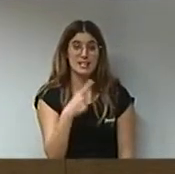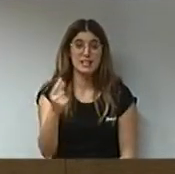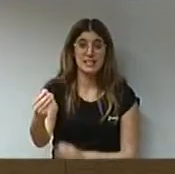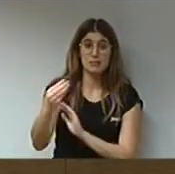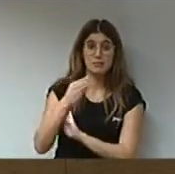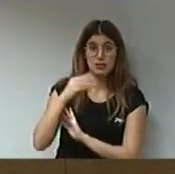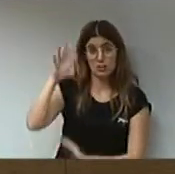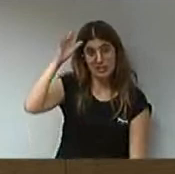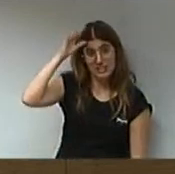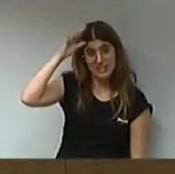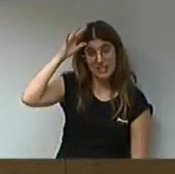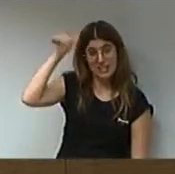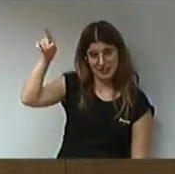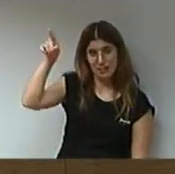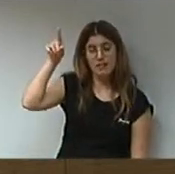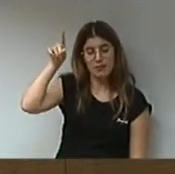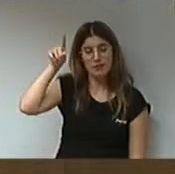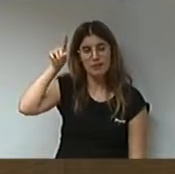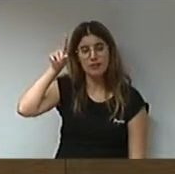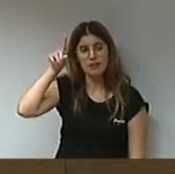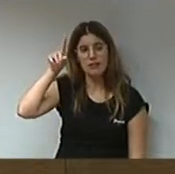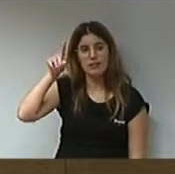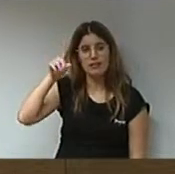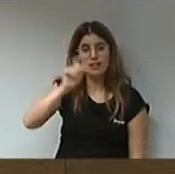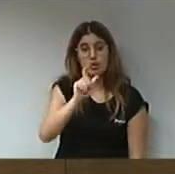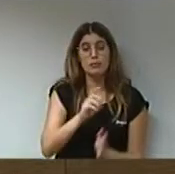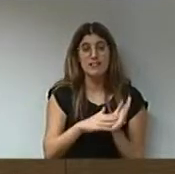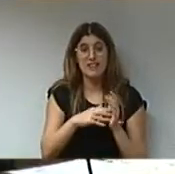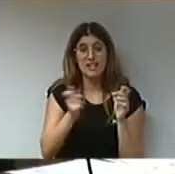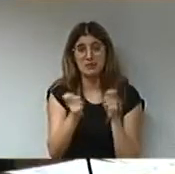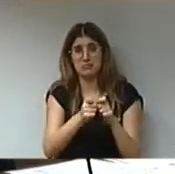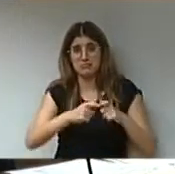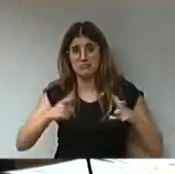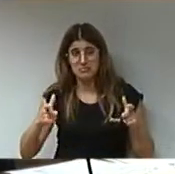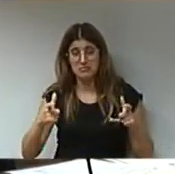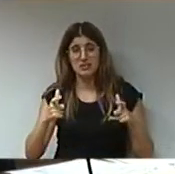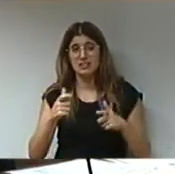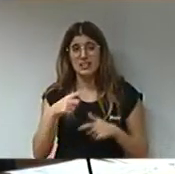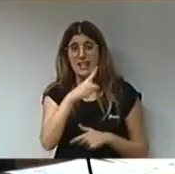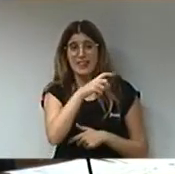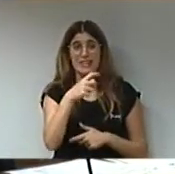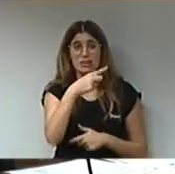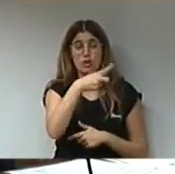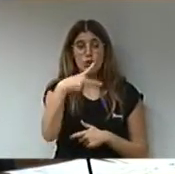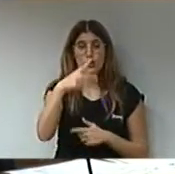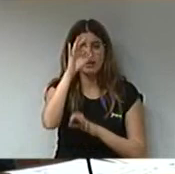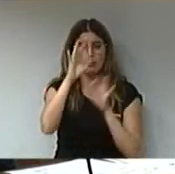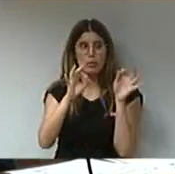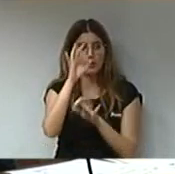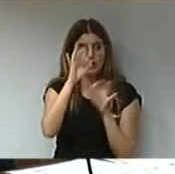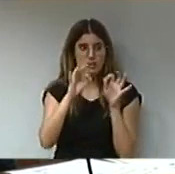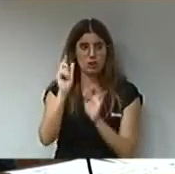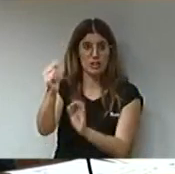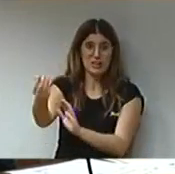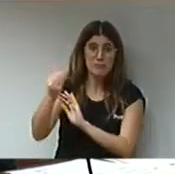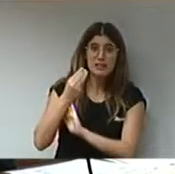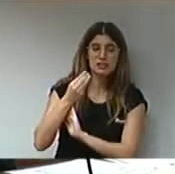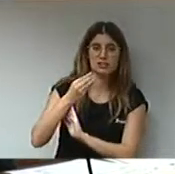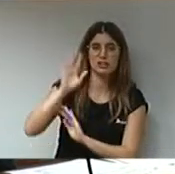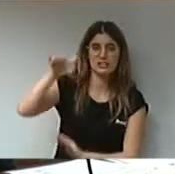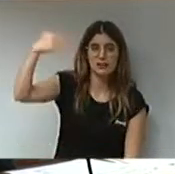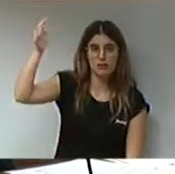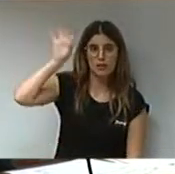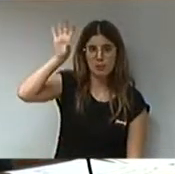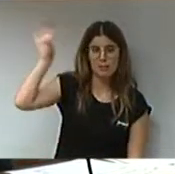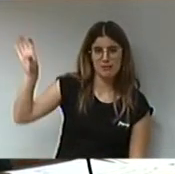empreses huyen de la Comunitat Valenciana. Bé, en la Comunitat Valenciana ha incrementat en un 112% el volum d'inversió en relació al període